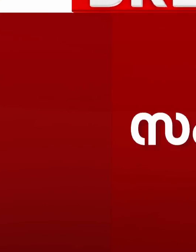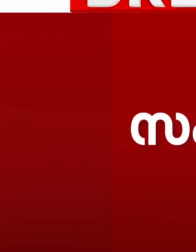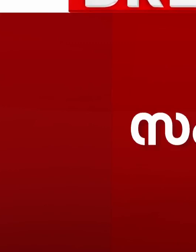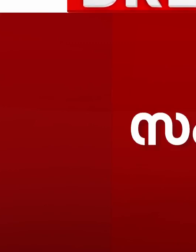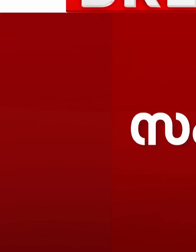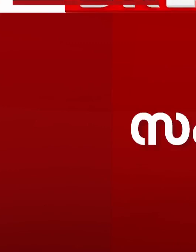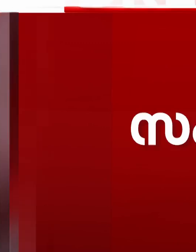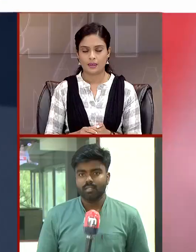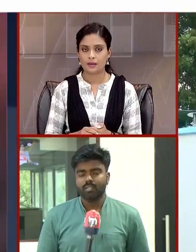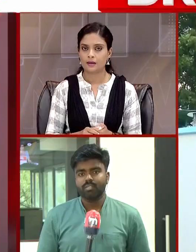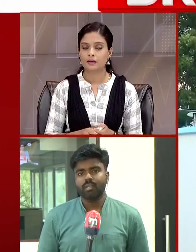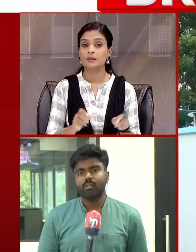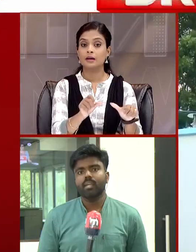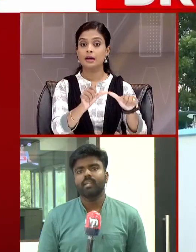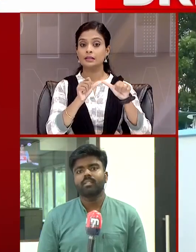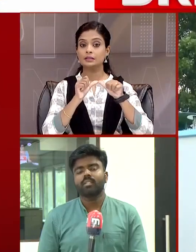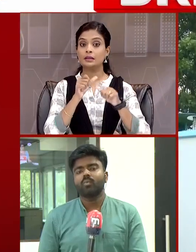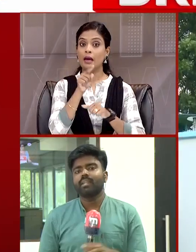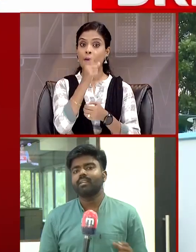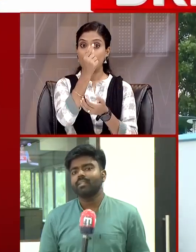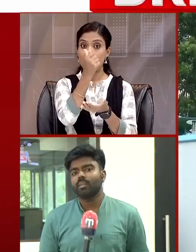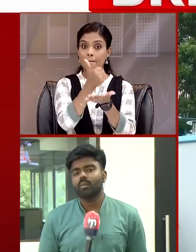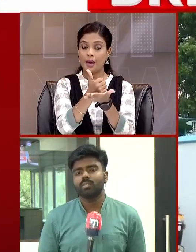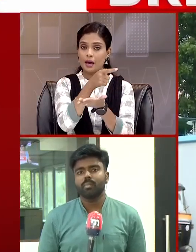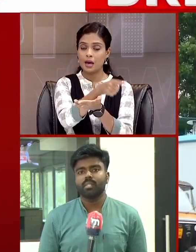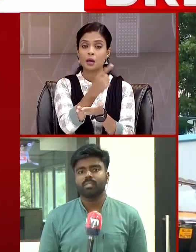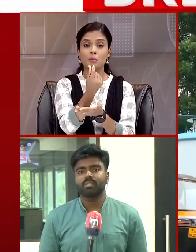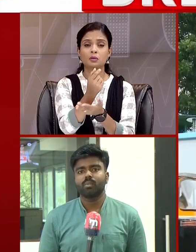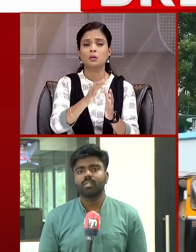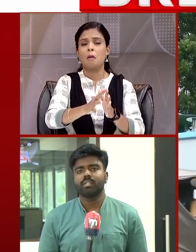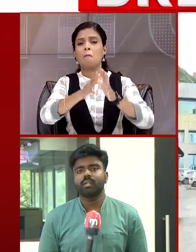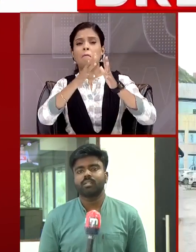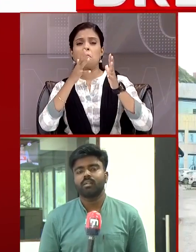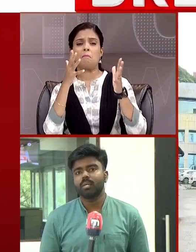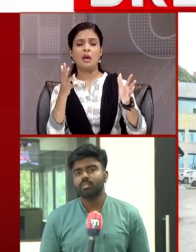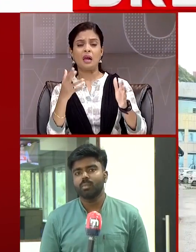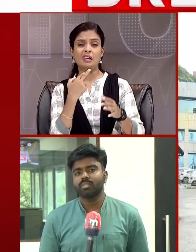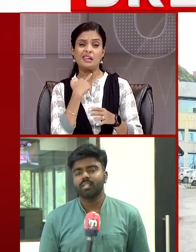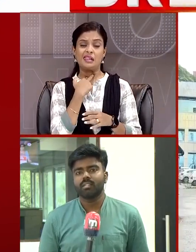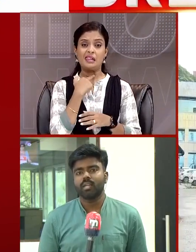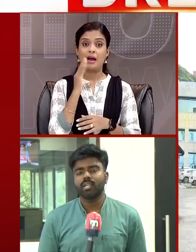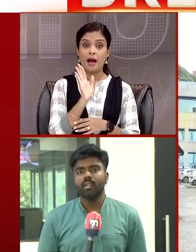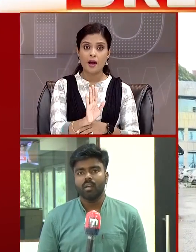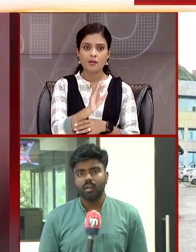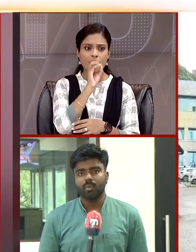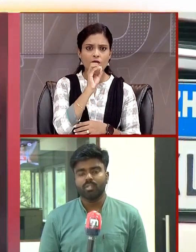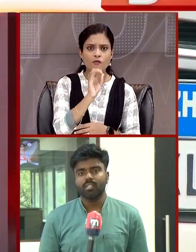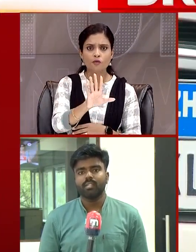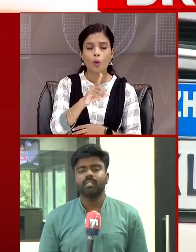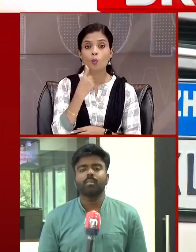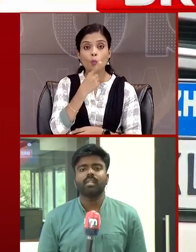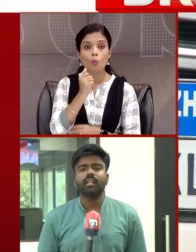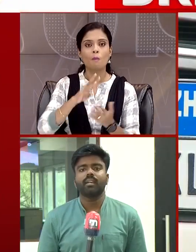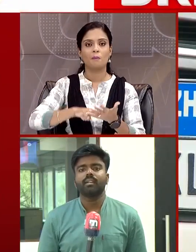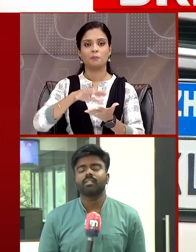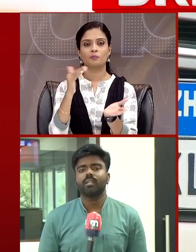മാധവ്, കീഴ്ത്തടിയൂർ സർവീസ് സഹകരണ ബാങ്കിൽ ഇത്തരത്തിൽ വലിയ രീതിയിലുള്ളൊരു സാമ്പത്തിക പ്രതിസന്ധി ഉണ്ട് എന്ന വാർത്ത മാതൃഭൂമി ന്യൂസാണ് ഇന്ന് രാവിലെ പുറത്തുവിടുന്നത്.